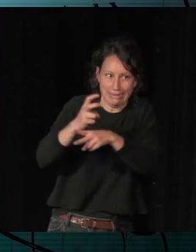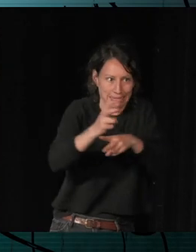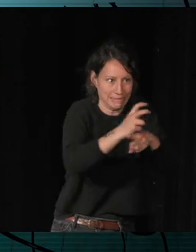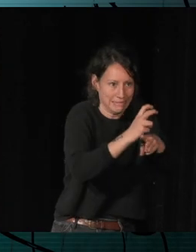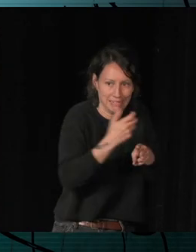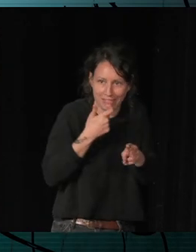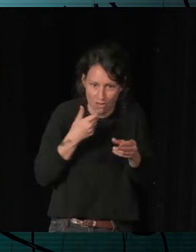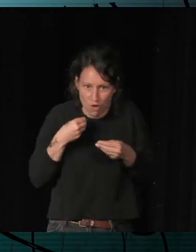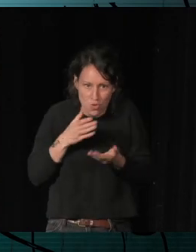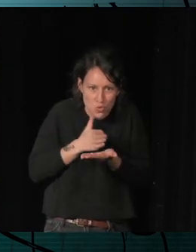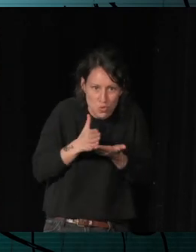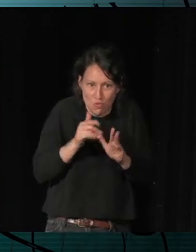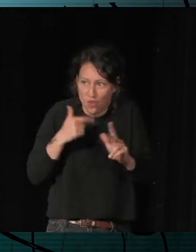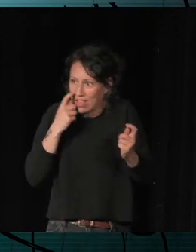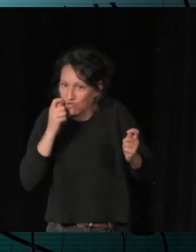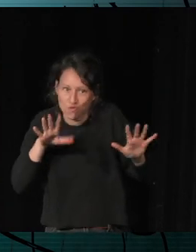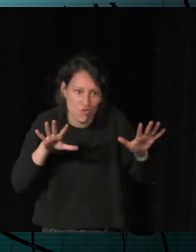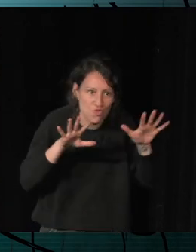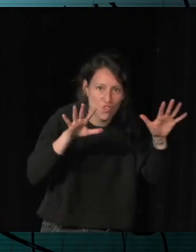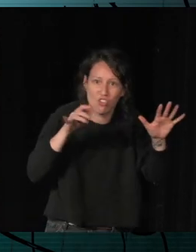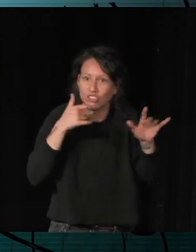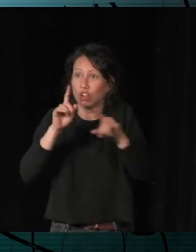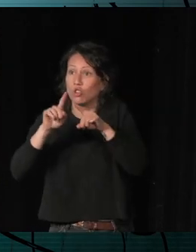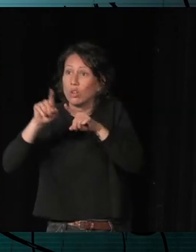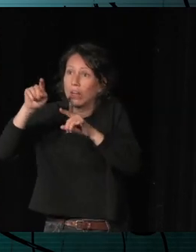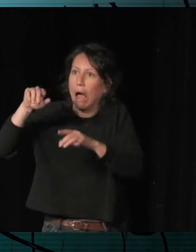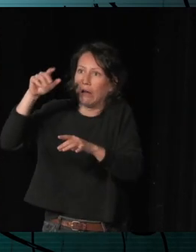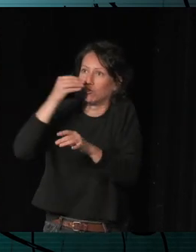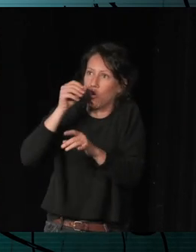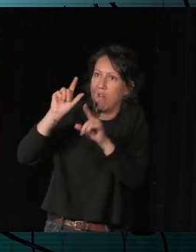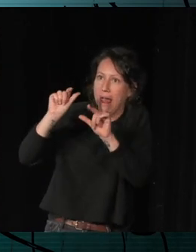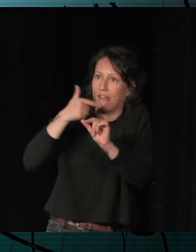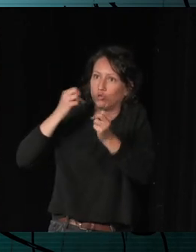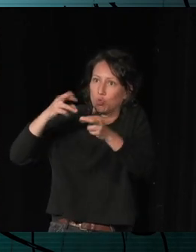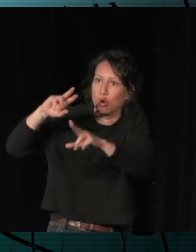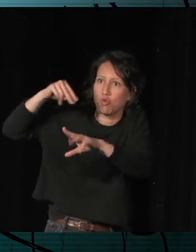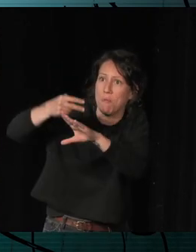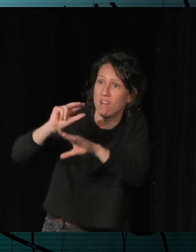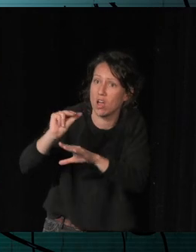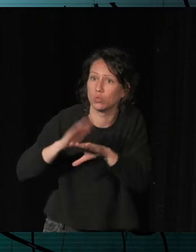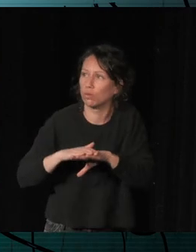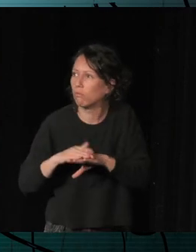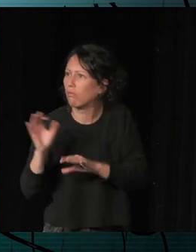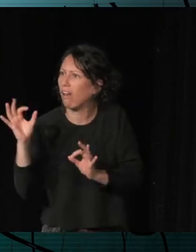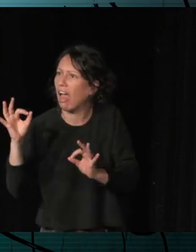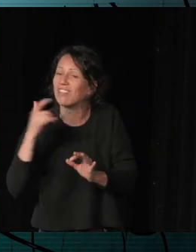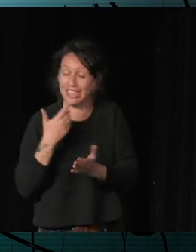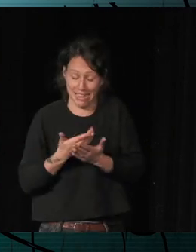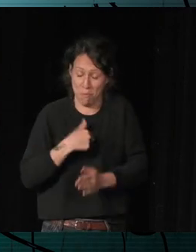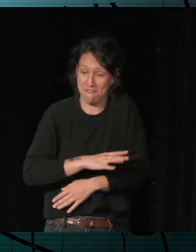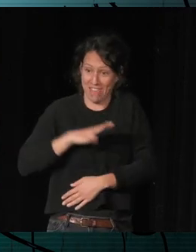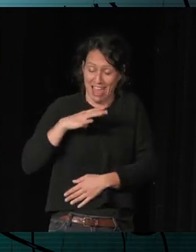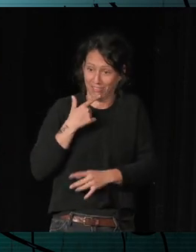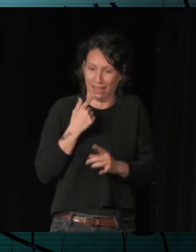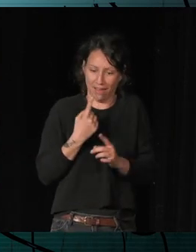pixel un peu de travers dans le décor fais gaffe là ça va tomber ça va tomber non nulle part mais ça voilà ça c'est peut-être un des trucs dont je suis le plus fier de